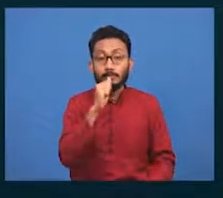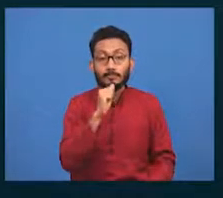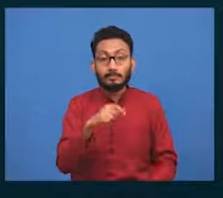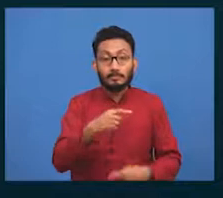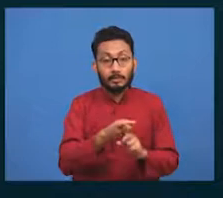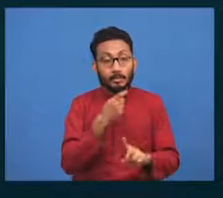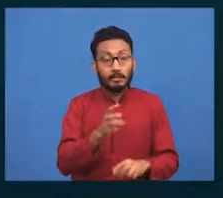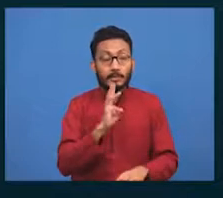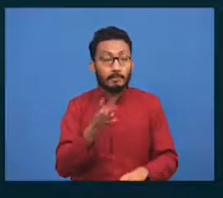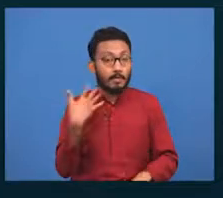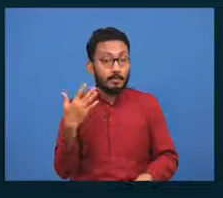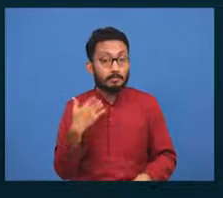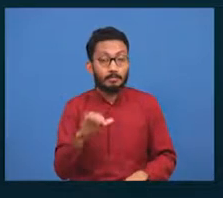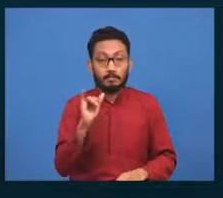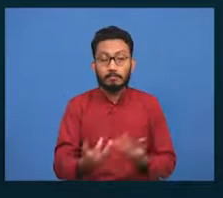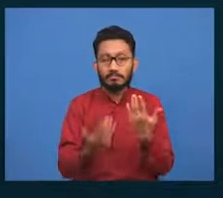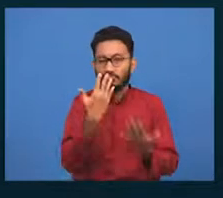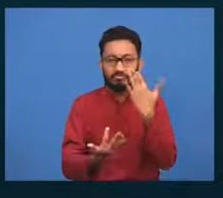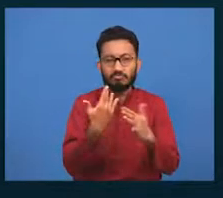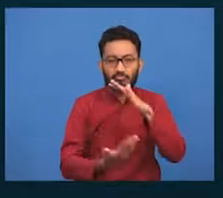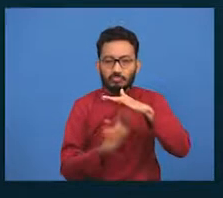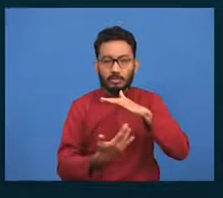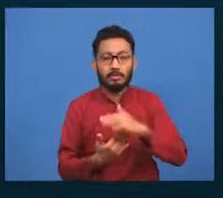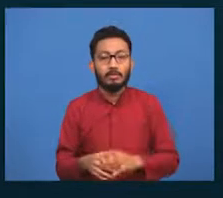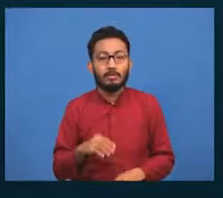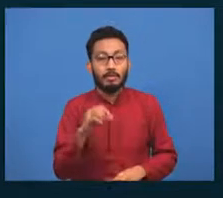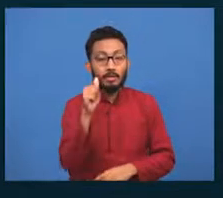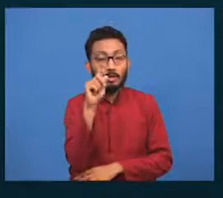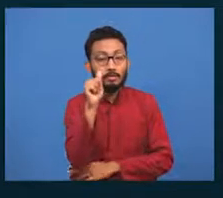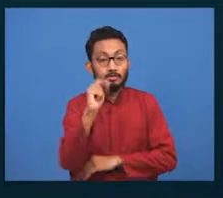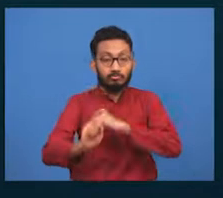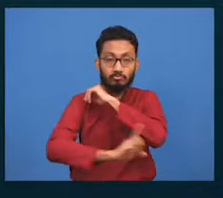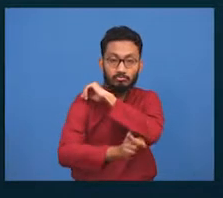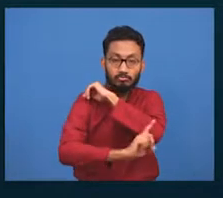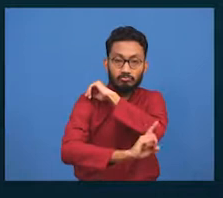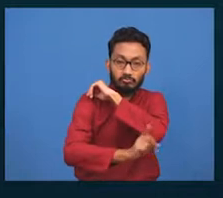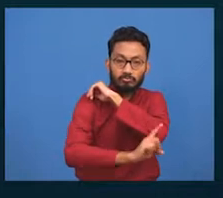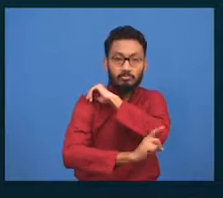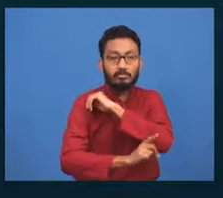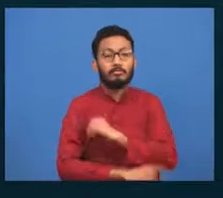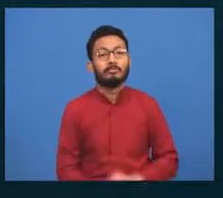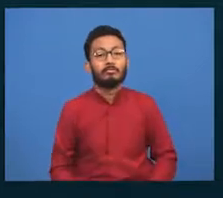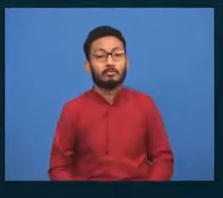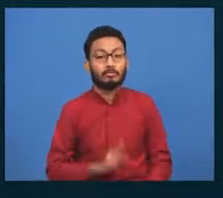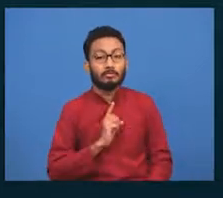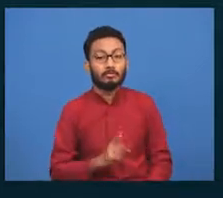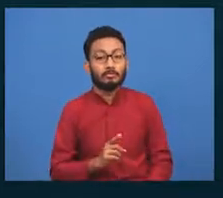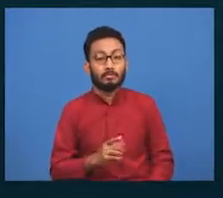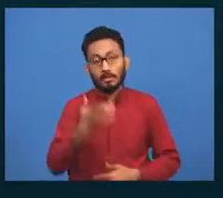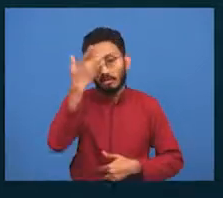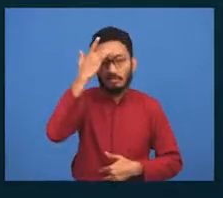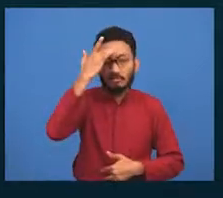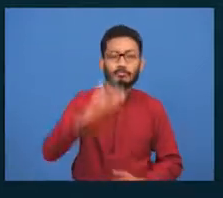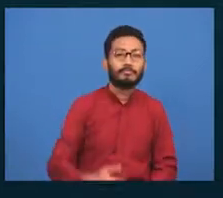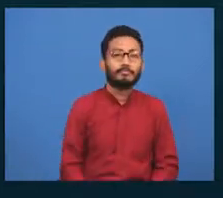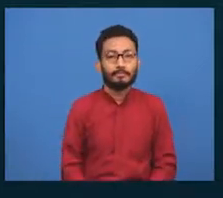yang menggelegak dan azab yang pedih kerana mereka kufur ketika hidupnya. Murid-murid yang dirahmati